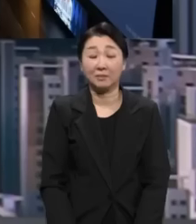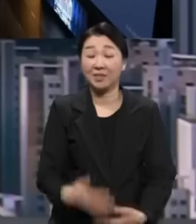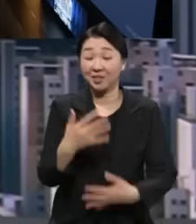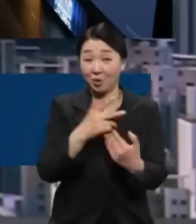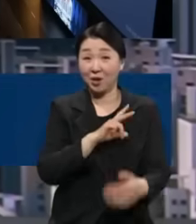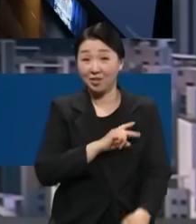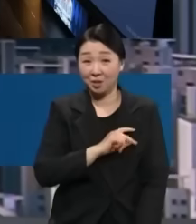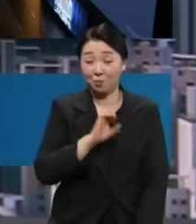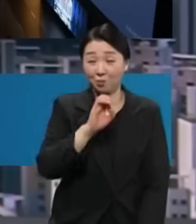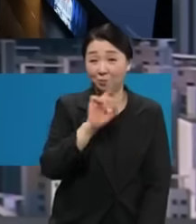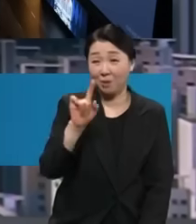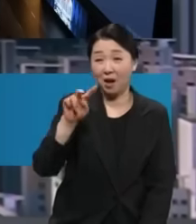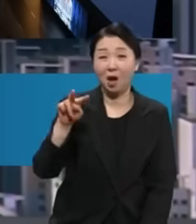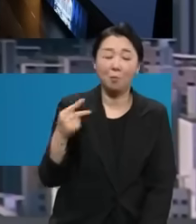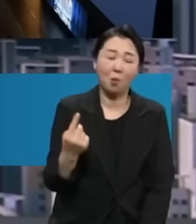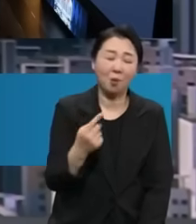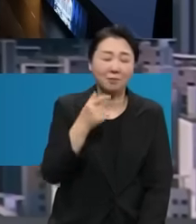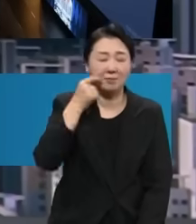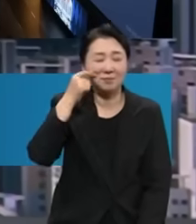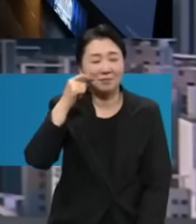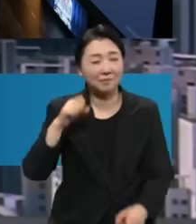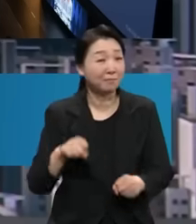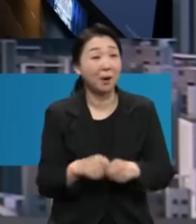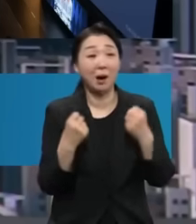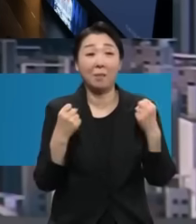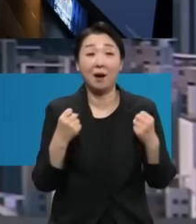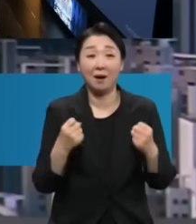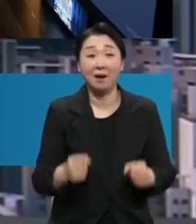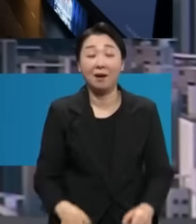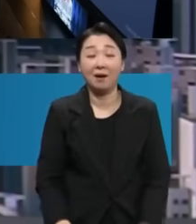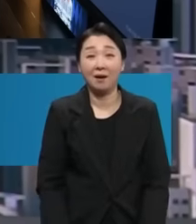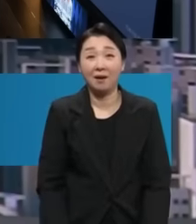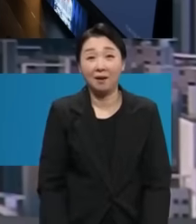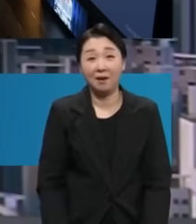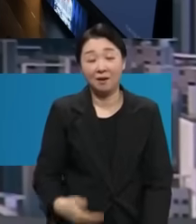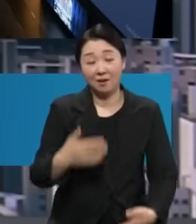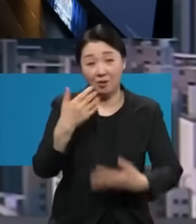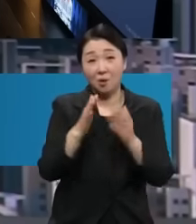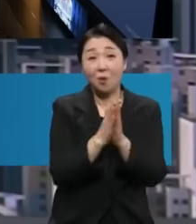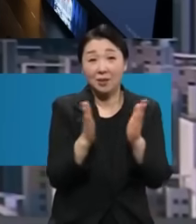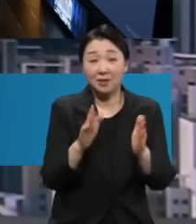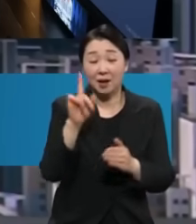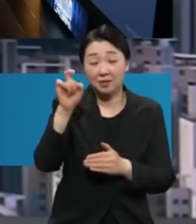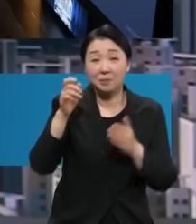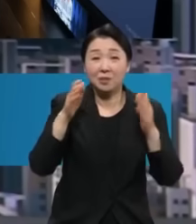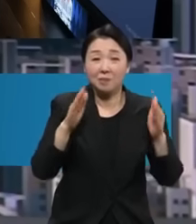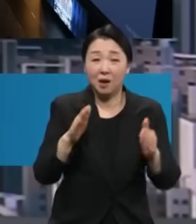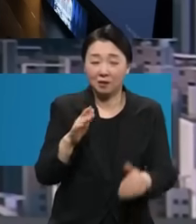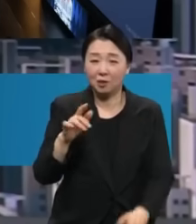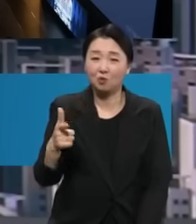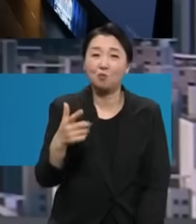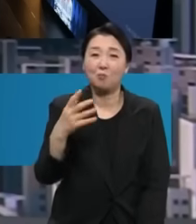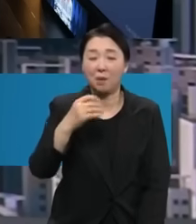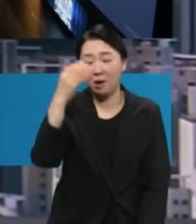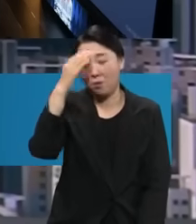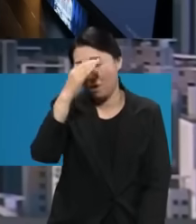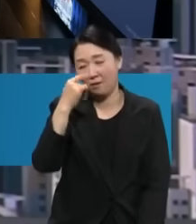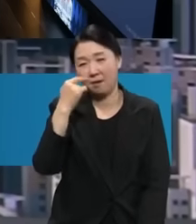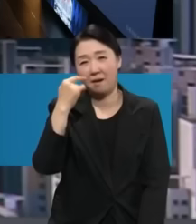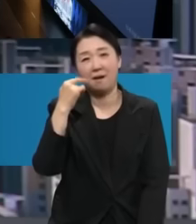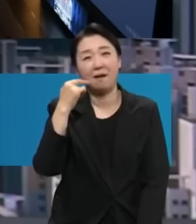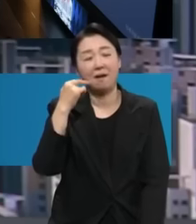영화 파묘의 기세가 무섭습니다. 개봉 11일 만에 600만 관객, 지난해 최고 흥행작 서울의